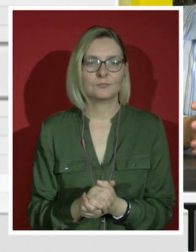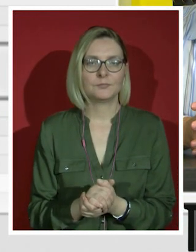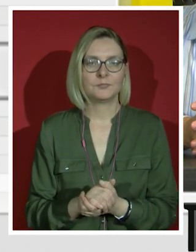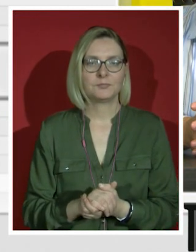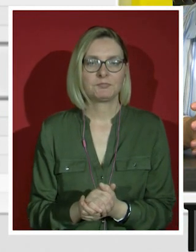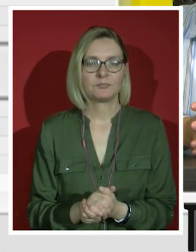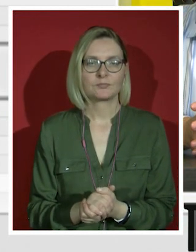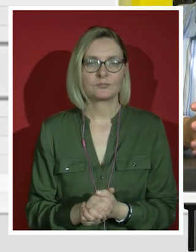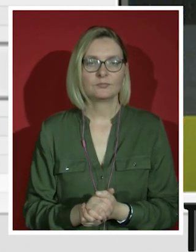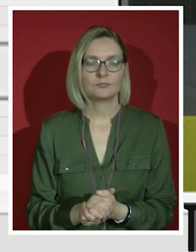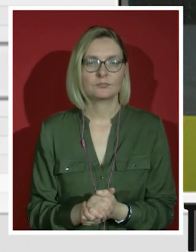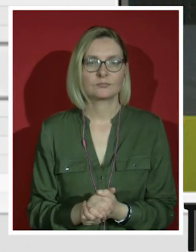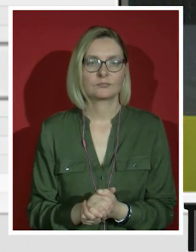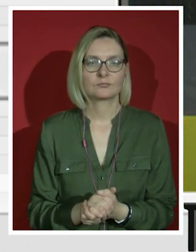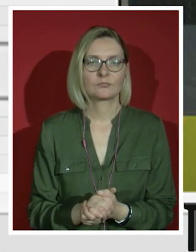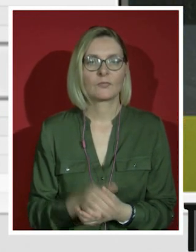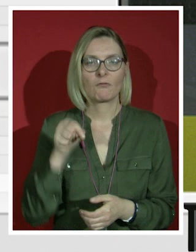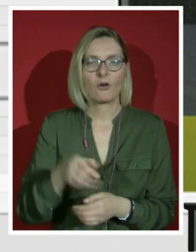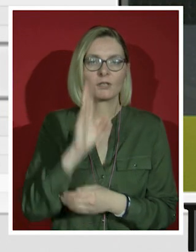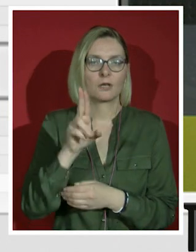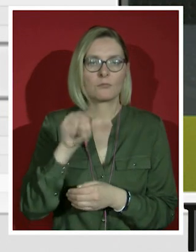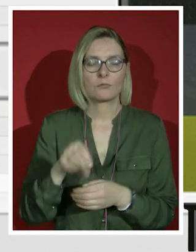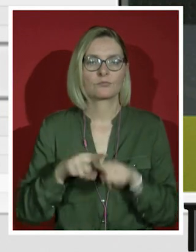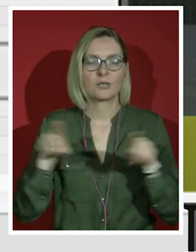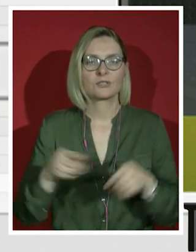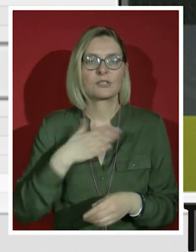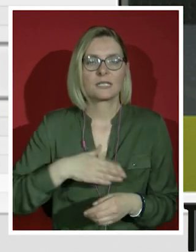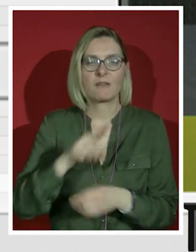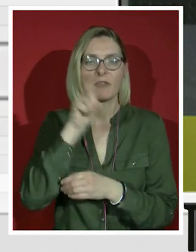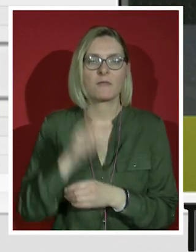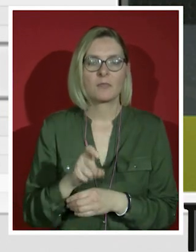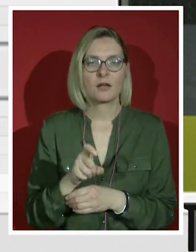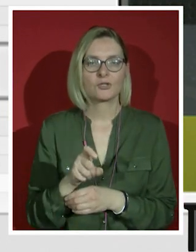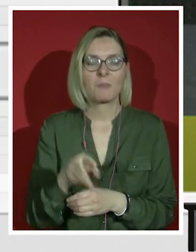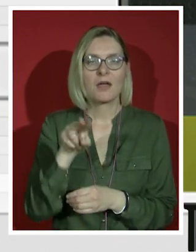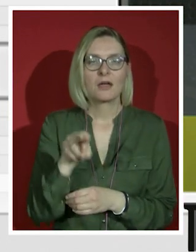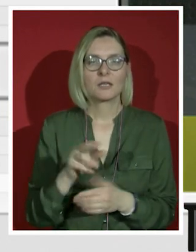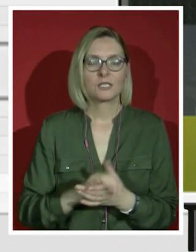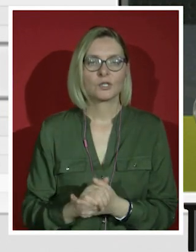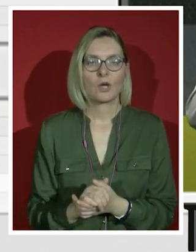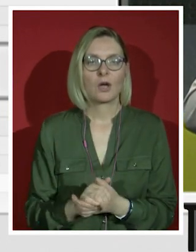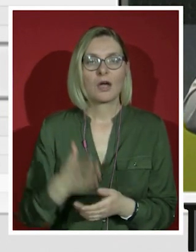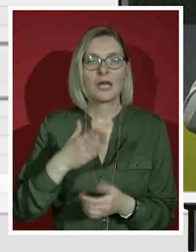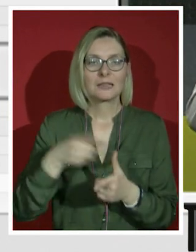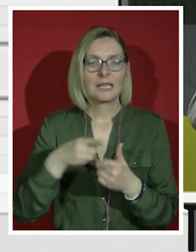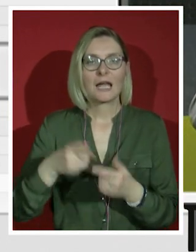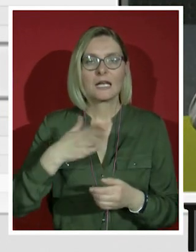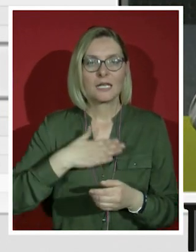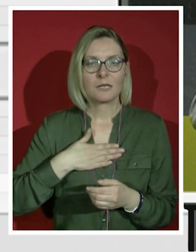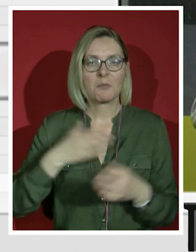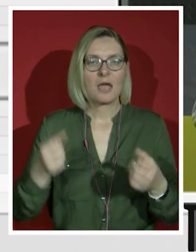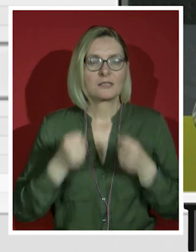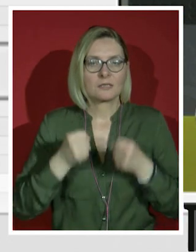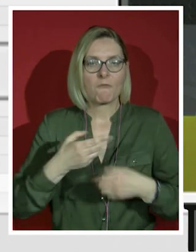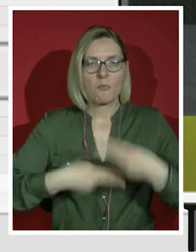така. Така, војнина може би и поинаку. Сакам да ве прашам исто околу тоа. Имаме ли органско производство?